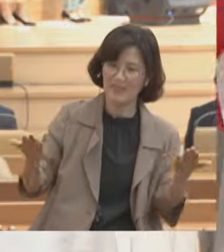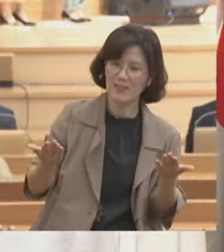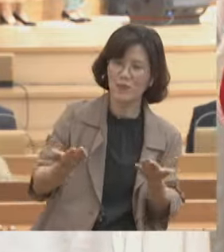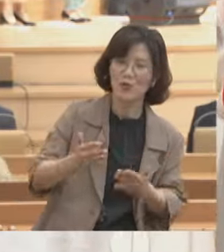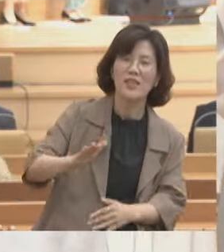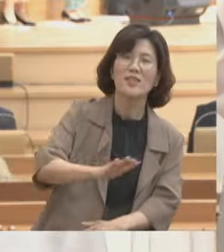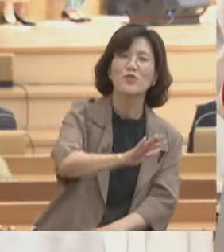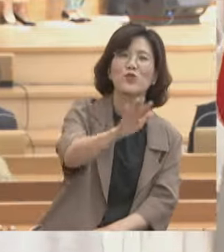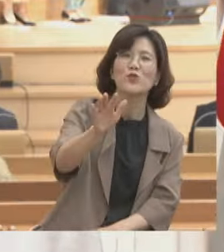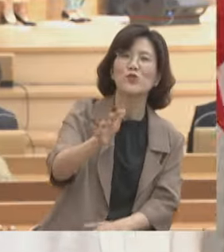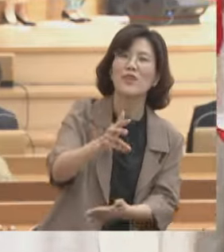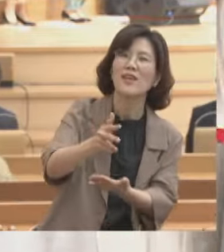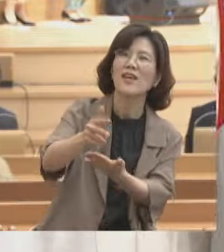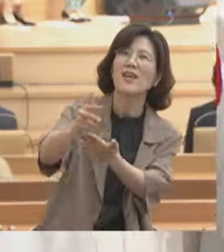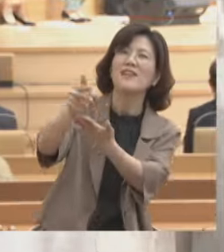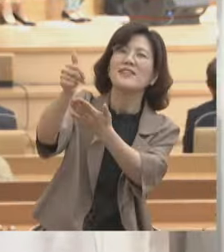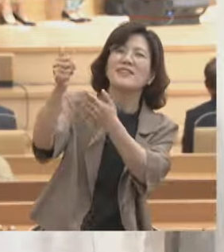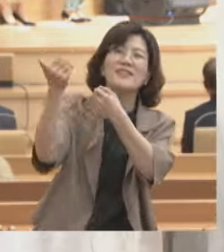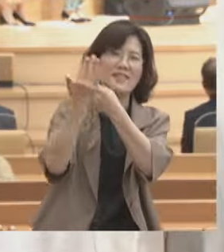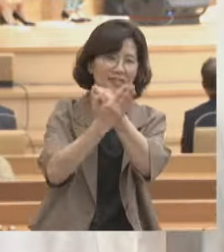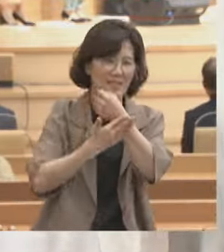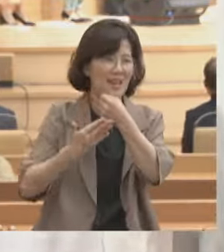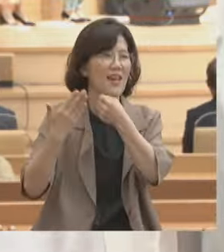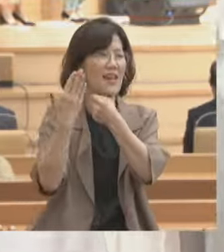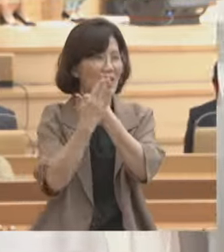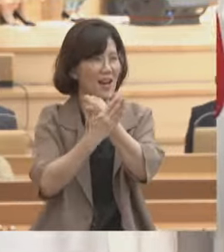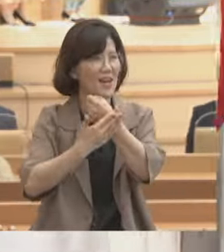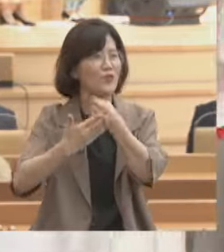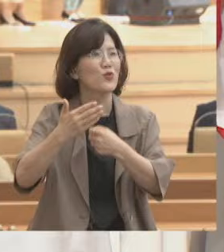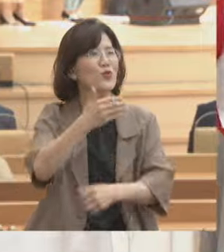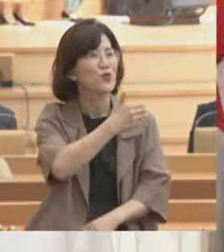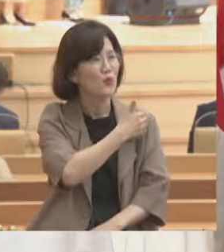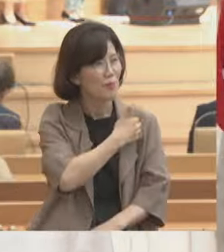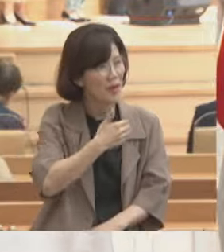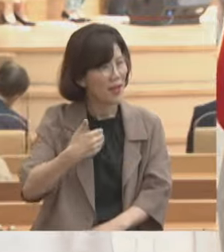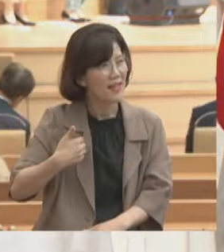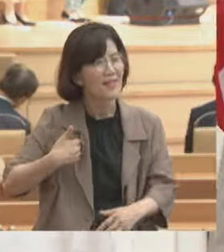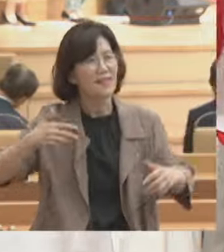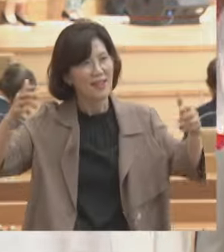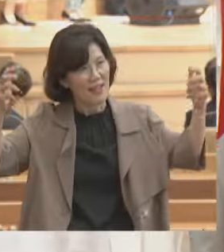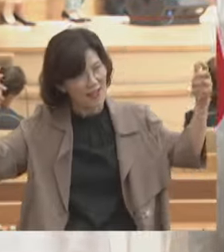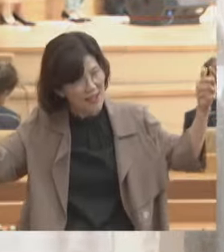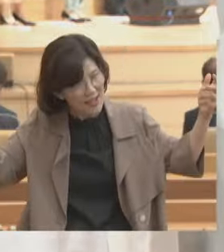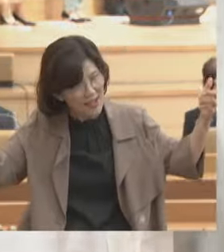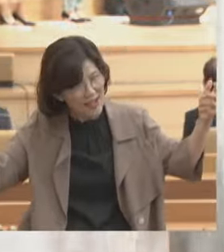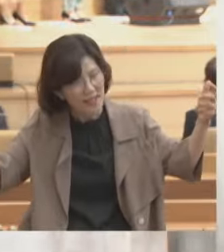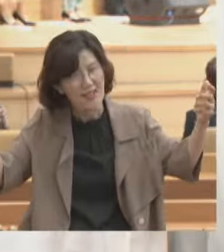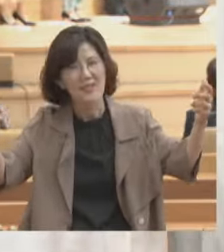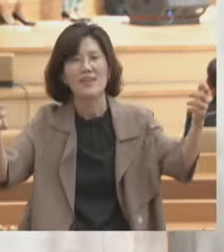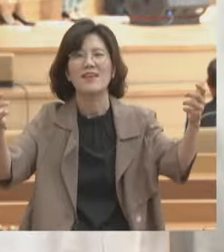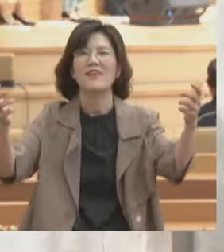일하시는 우리 주의 은혜가 충만해.